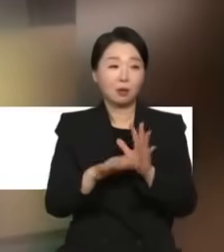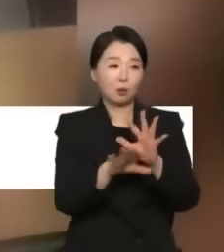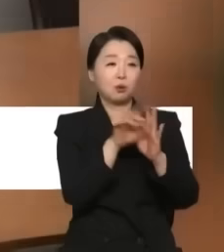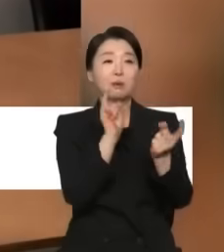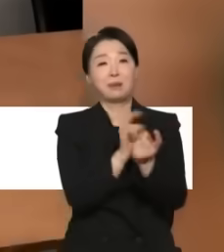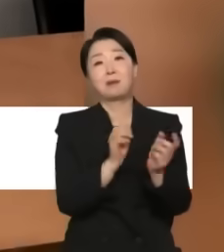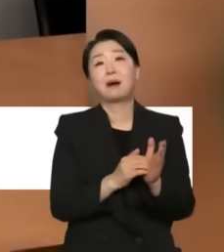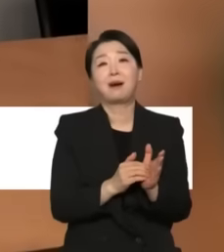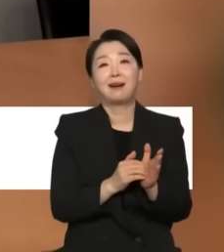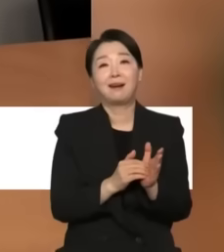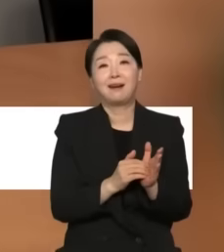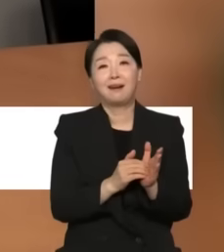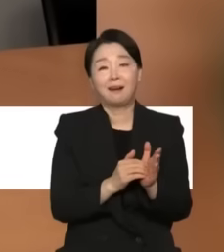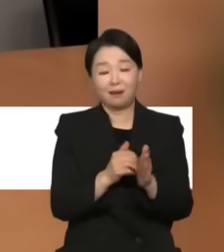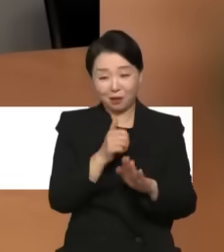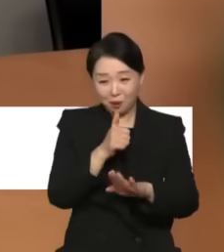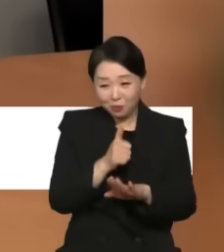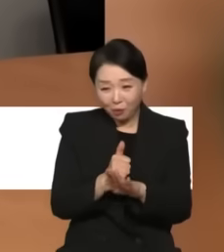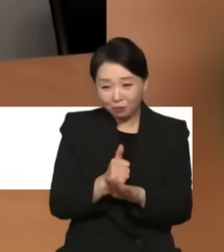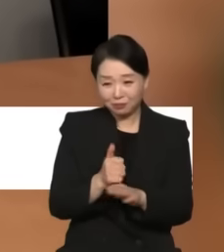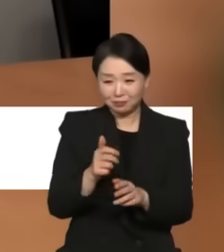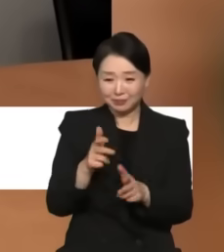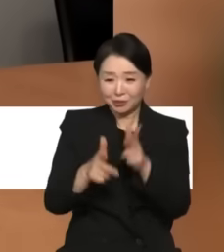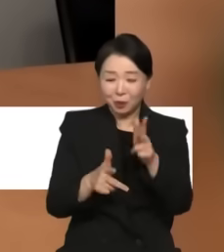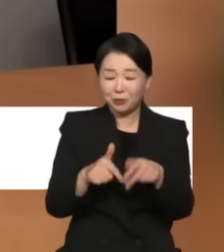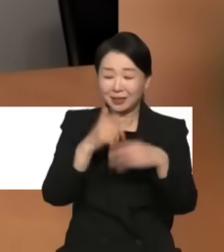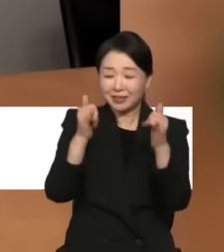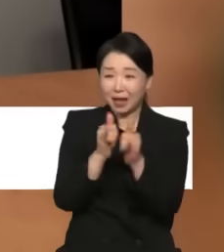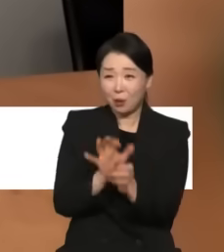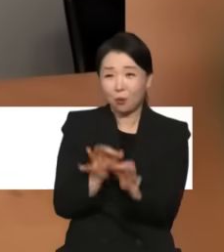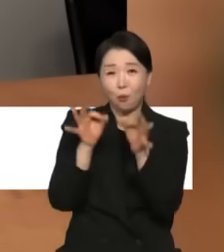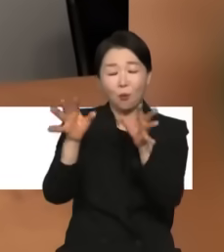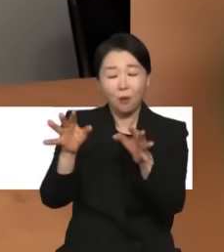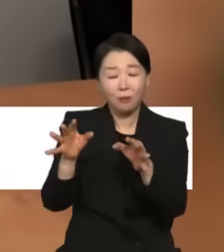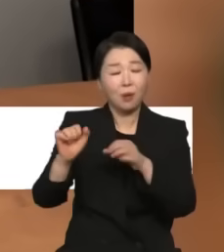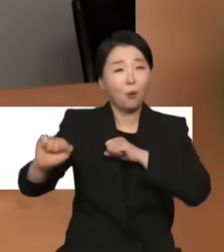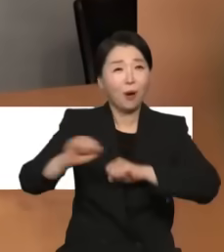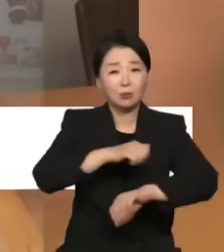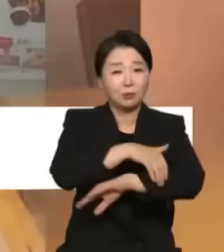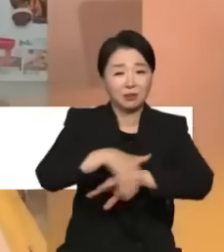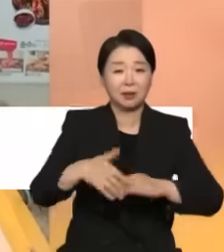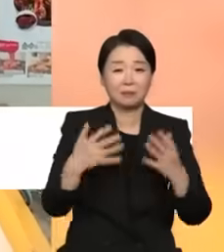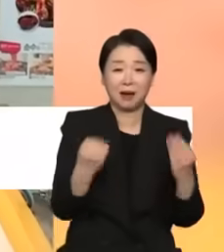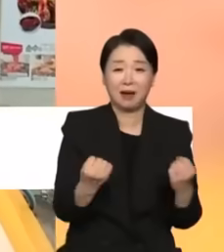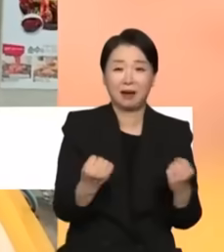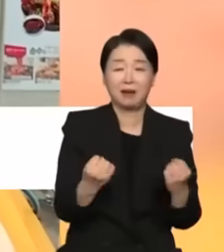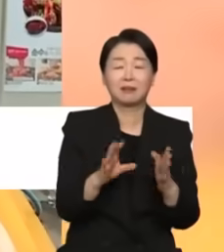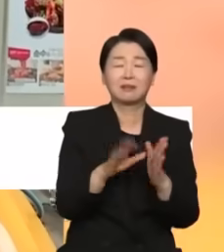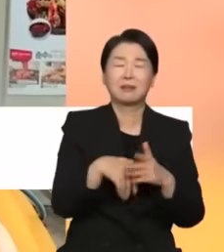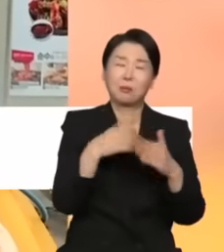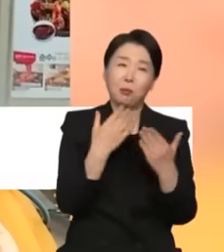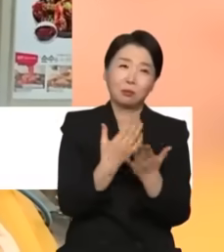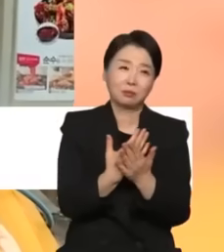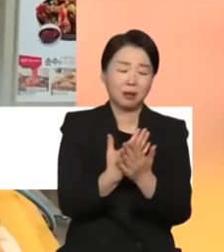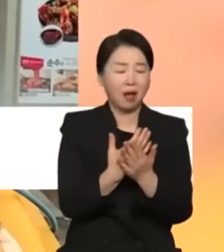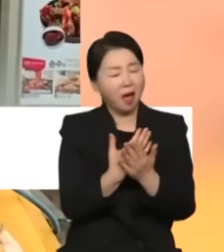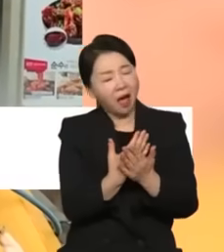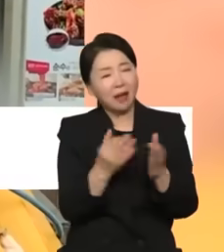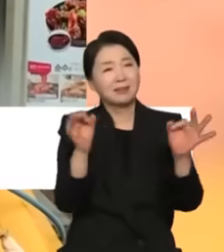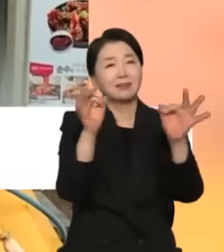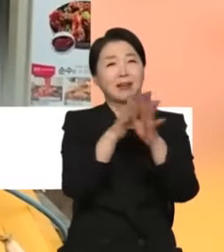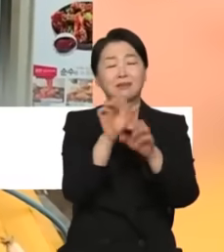오면서 기업으로 저희가 사회공헌 활동 같은 것들을 많이 기획해서 하는데 네. 그때 그런 것들이 다 이렇게